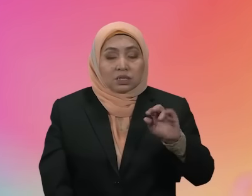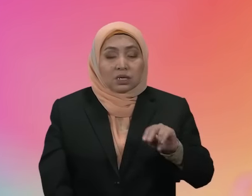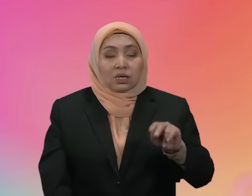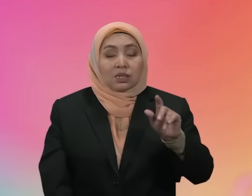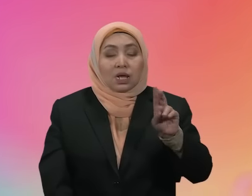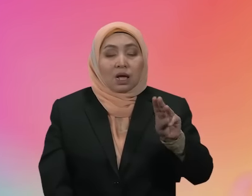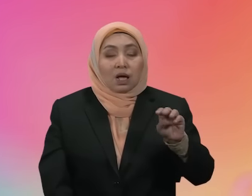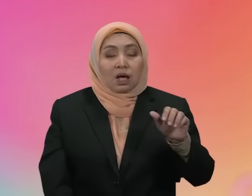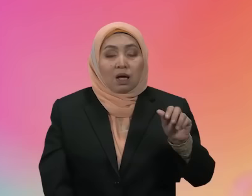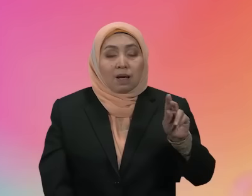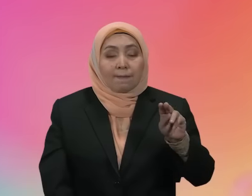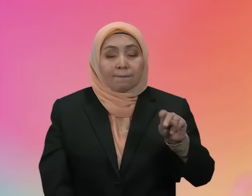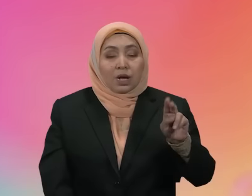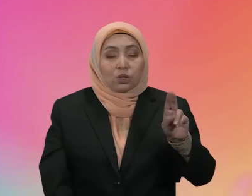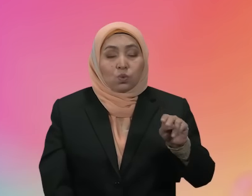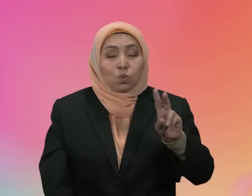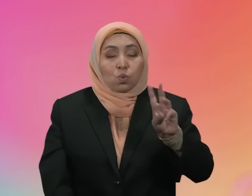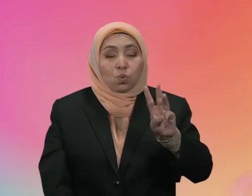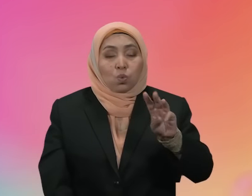الذين آمنوا